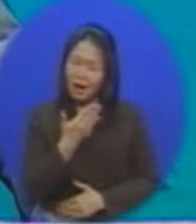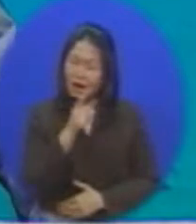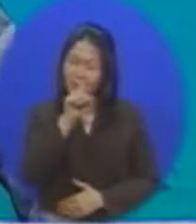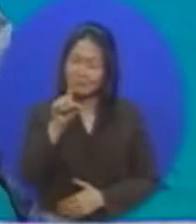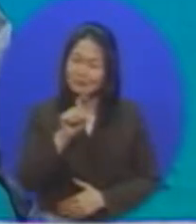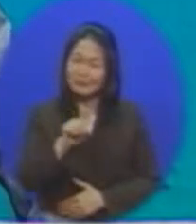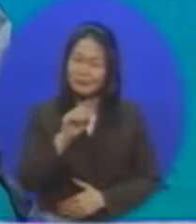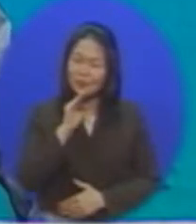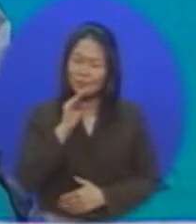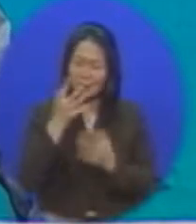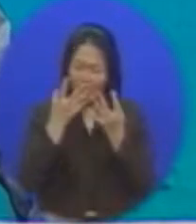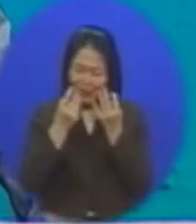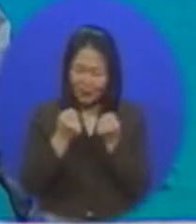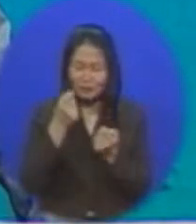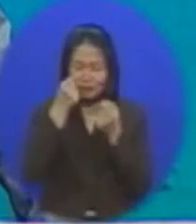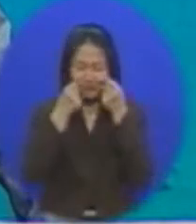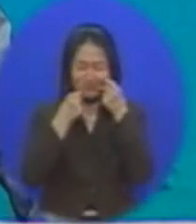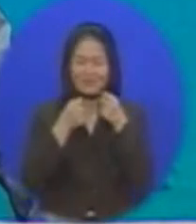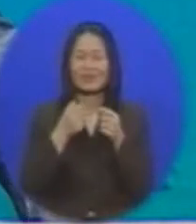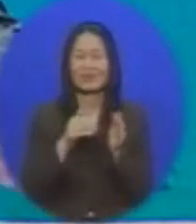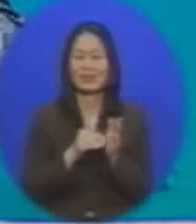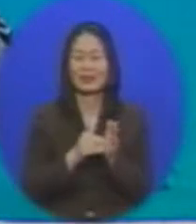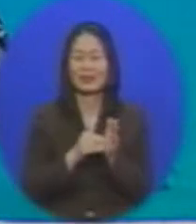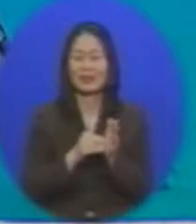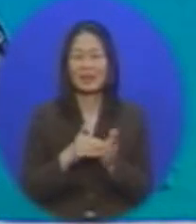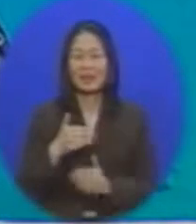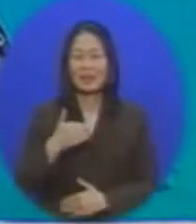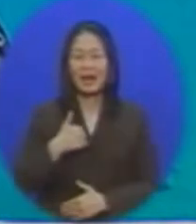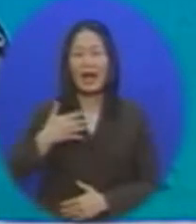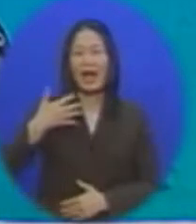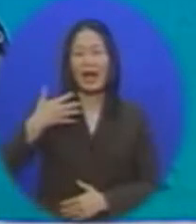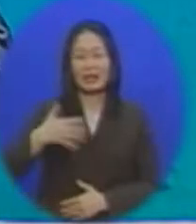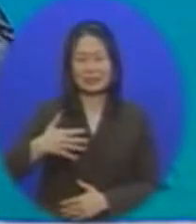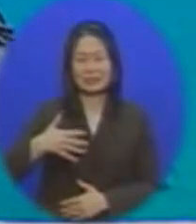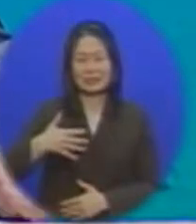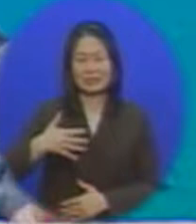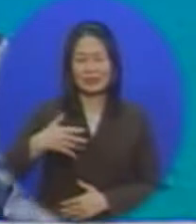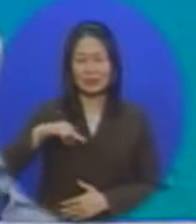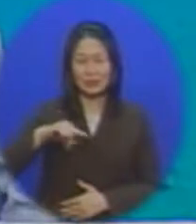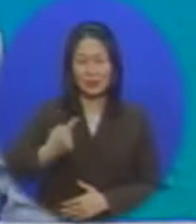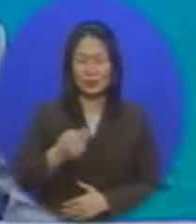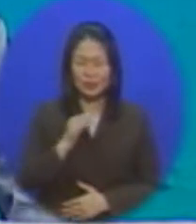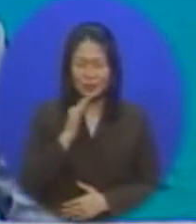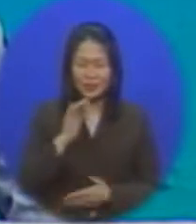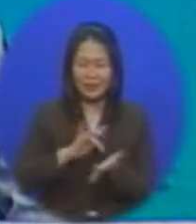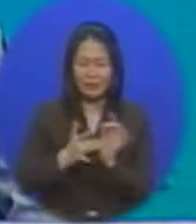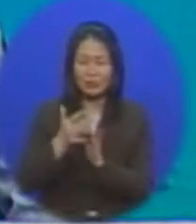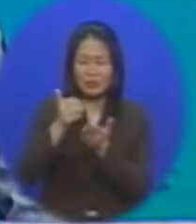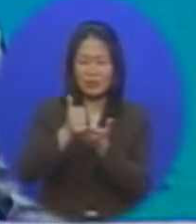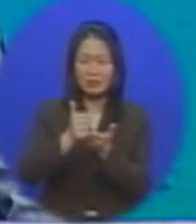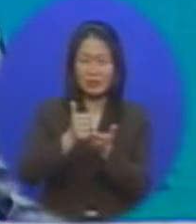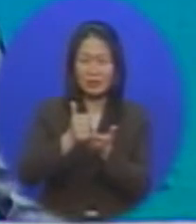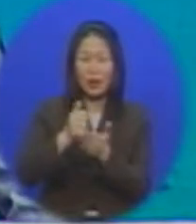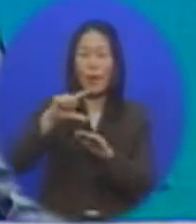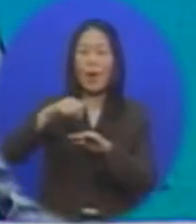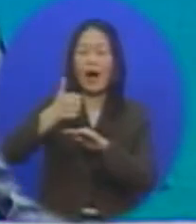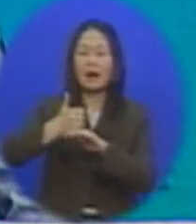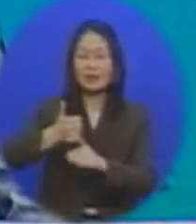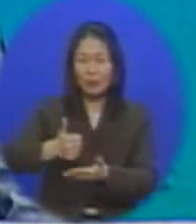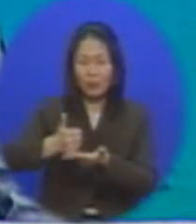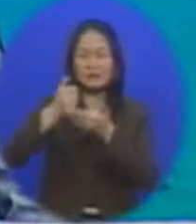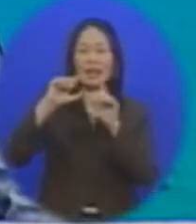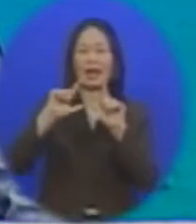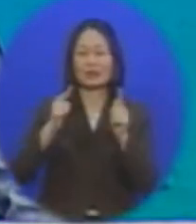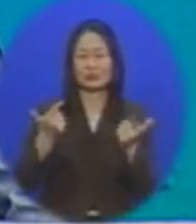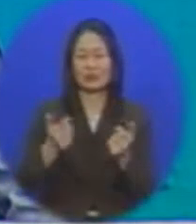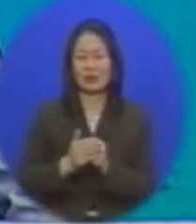정말 많이 울었다고 합니다 아내가 아직까지 예수님을 진짜와 음으로 섬기고 있는 게 아니구나